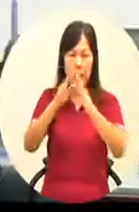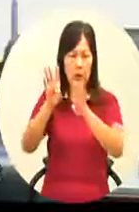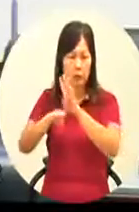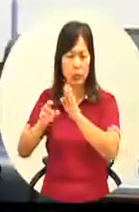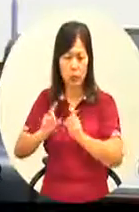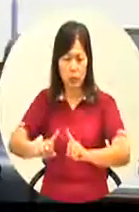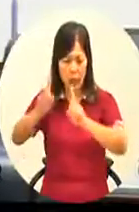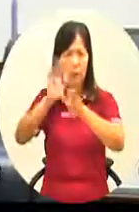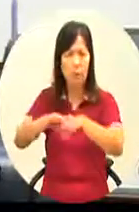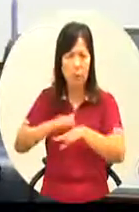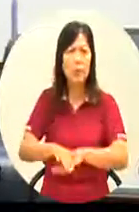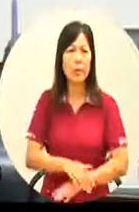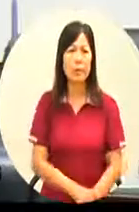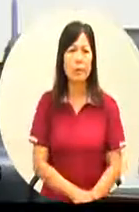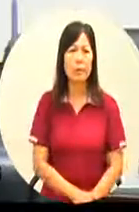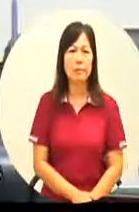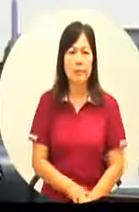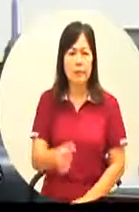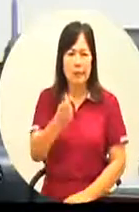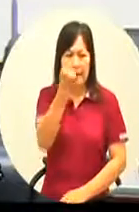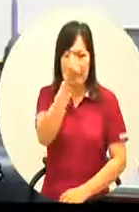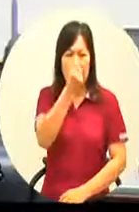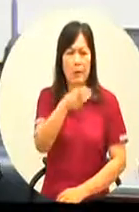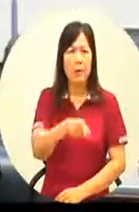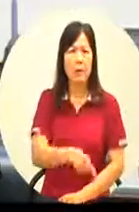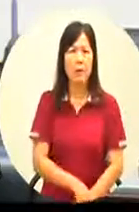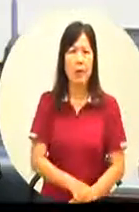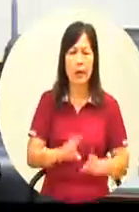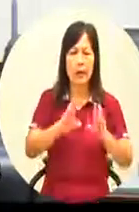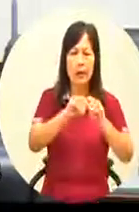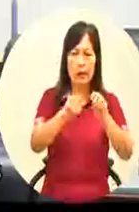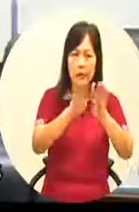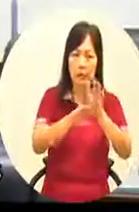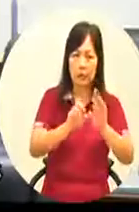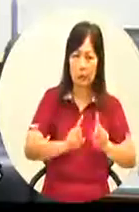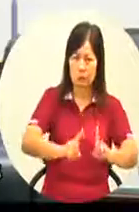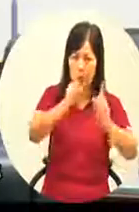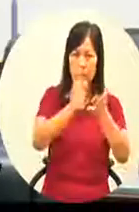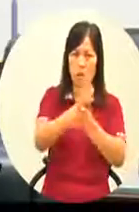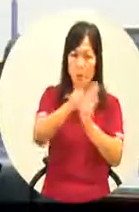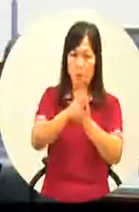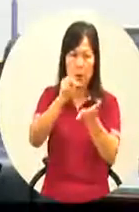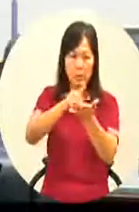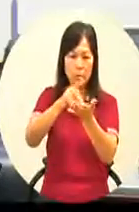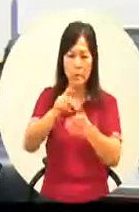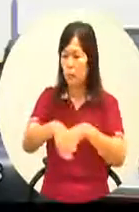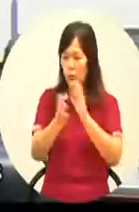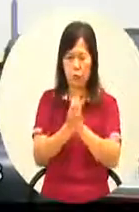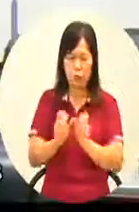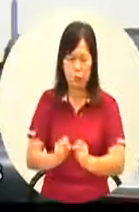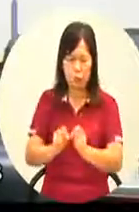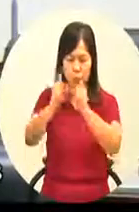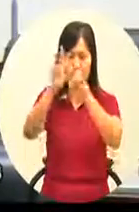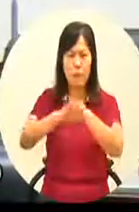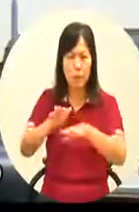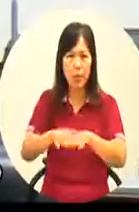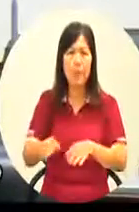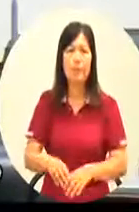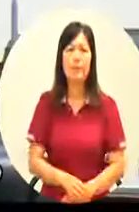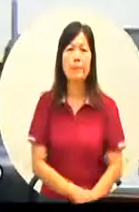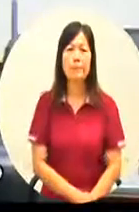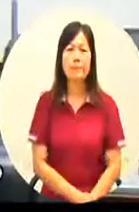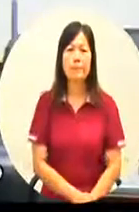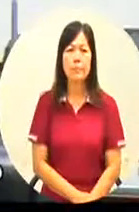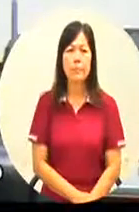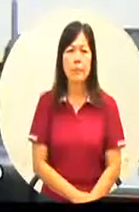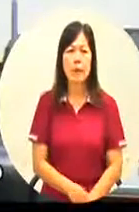整，真可恶哎！地价税调整之后，租金一切都是调整、调高，